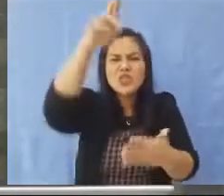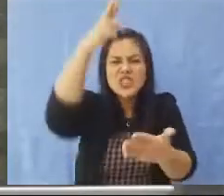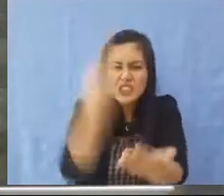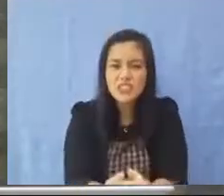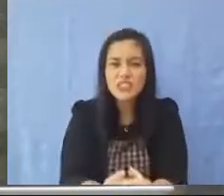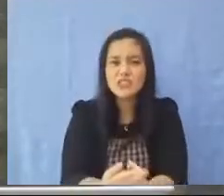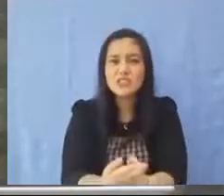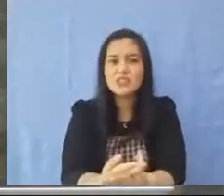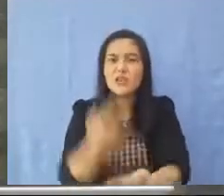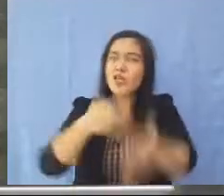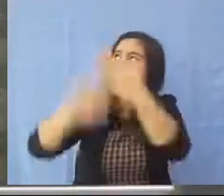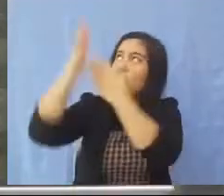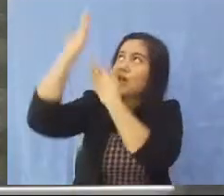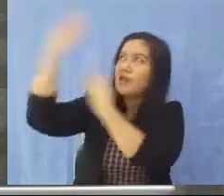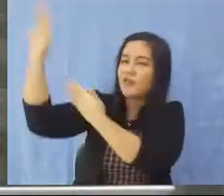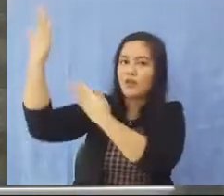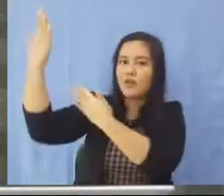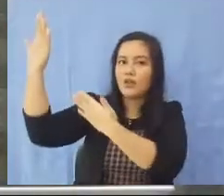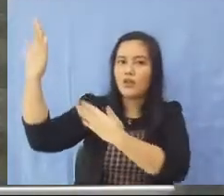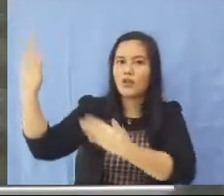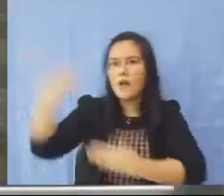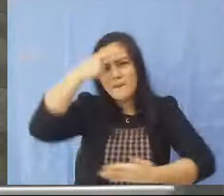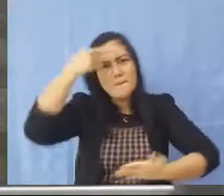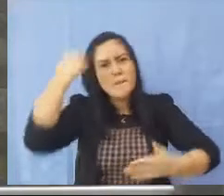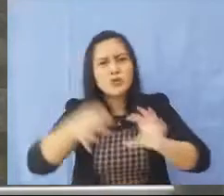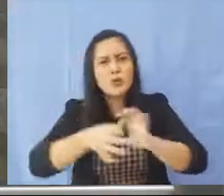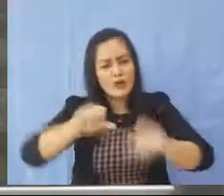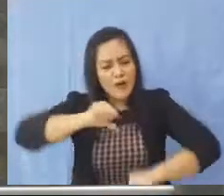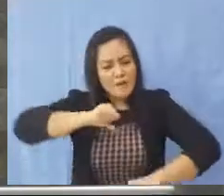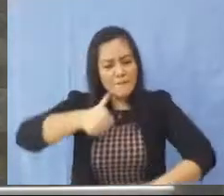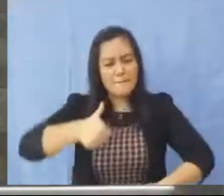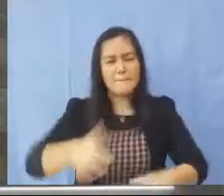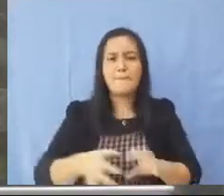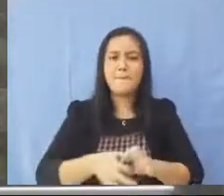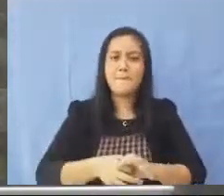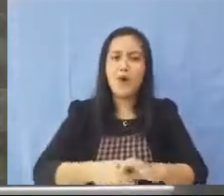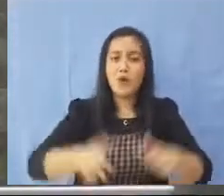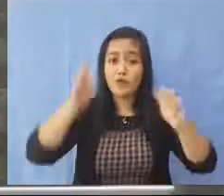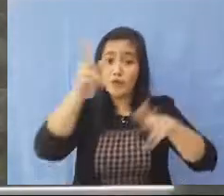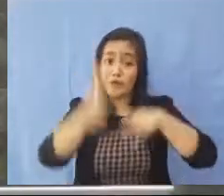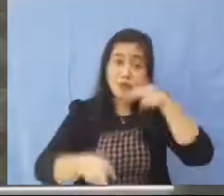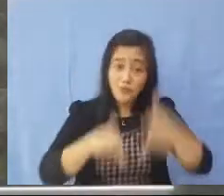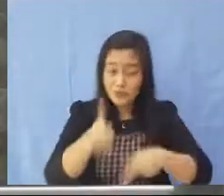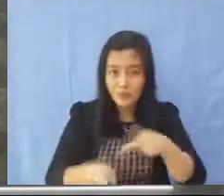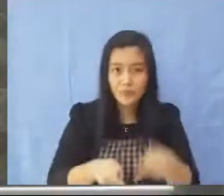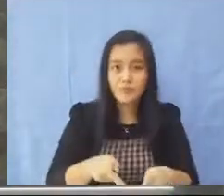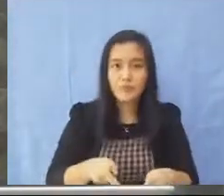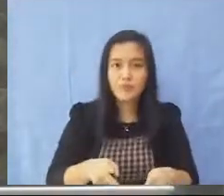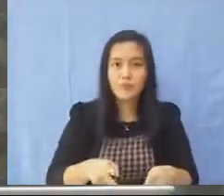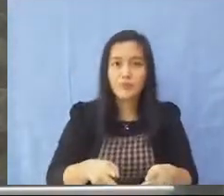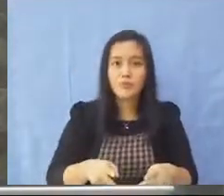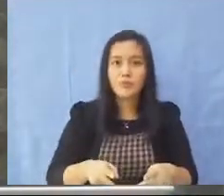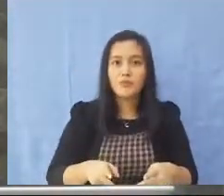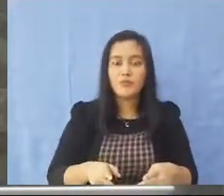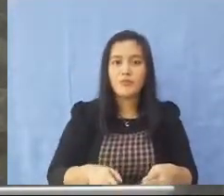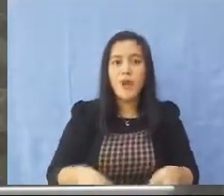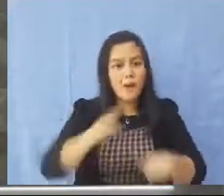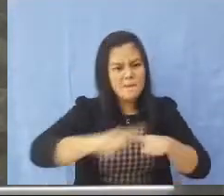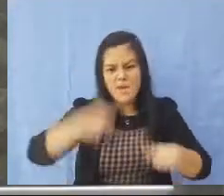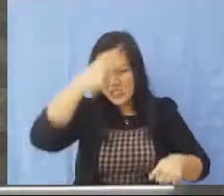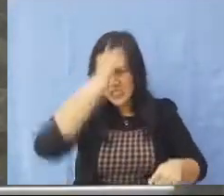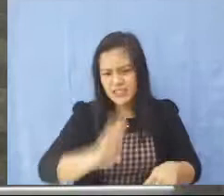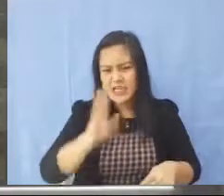Then, God brings down the confusion sa pamamagitan ng pag-iba-iba ng lingwahe nila. Hindi sila ngayon magkaintindihan. Akalain